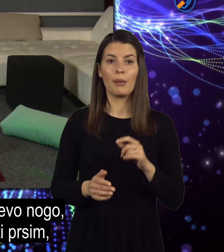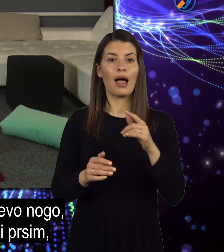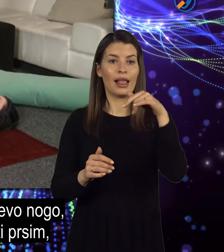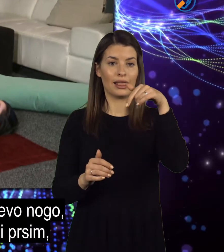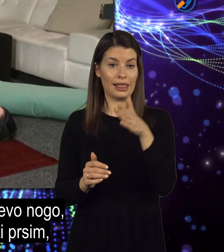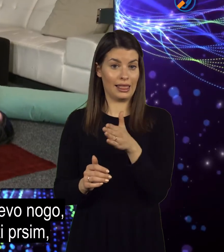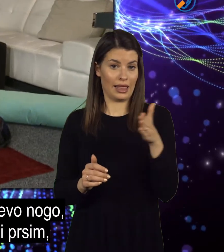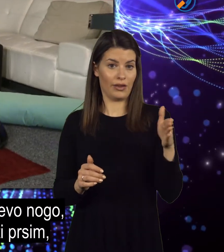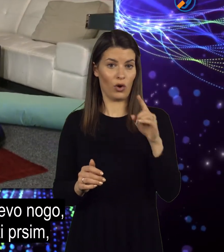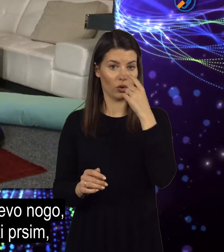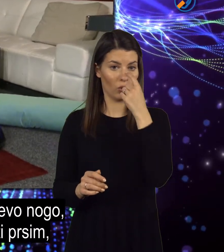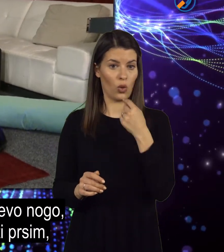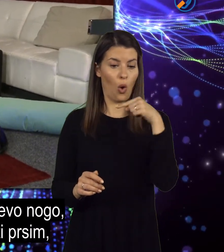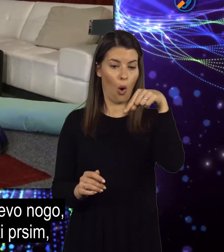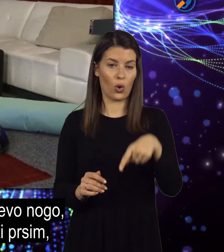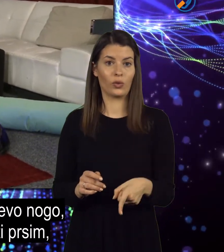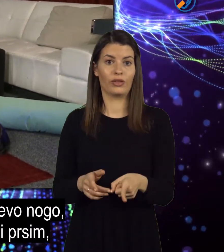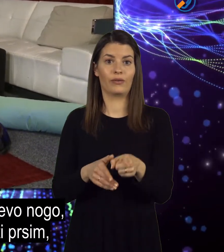Tako, dvigneš levo nogo,